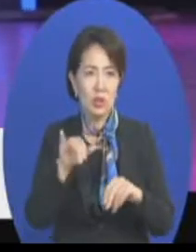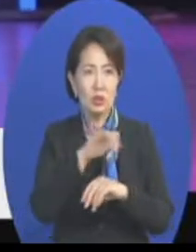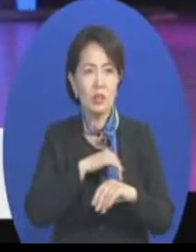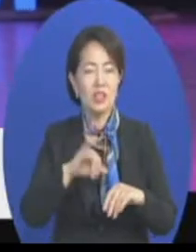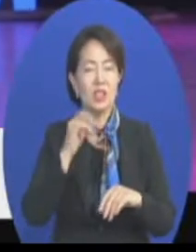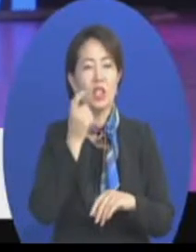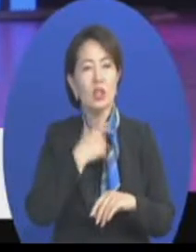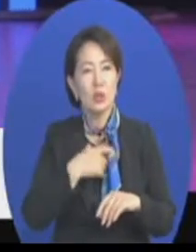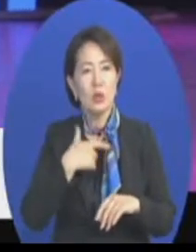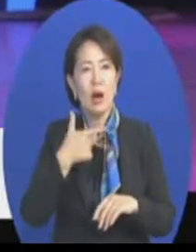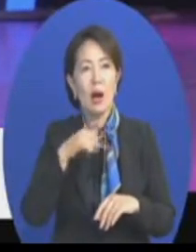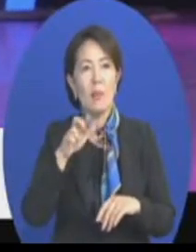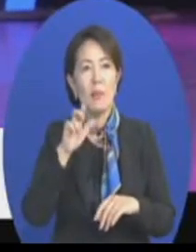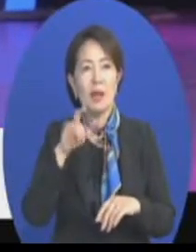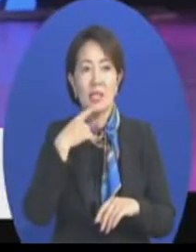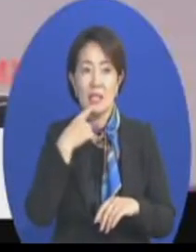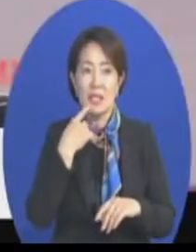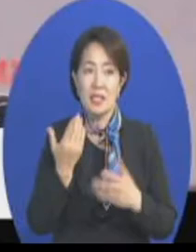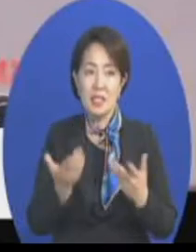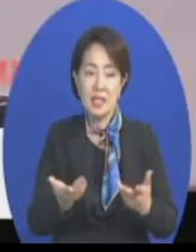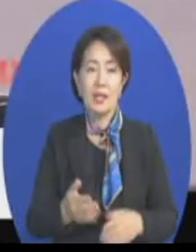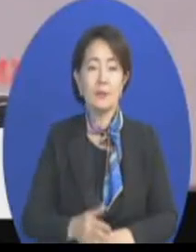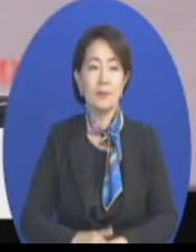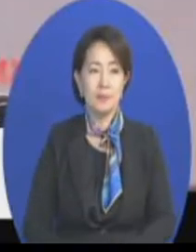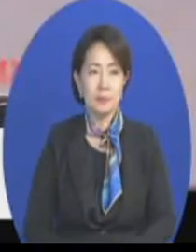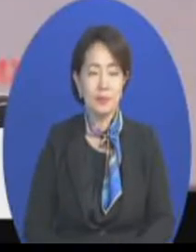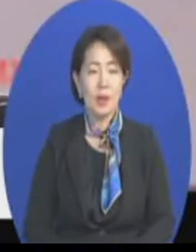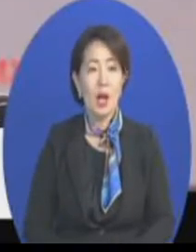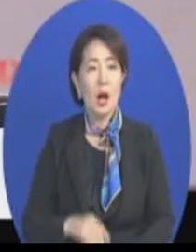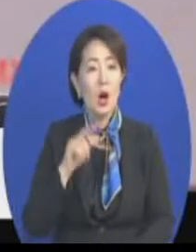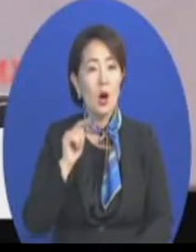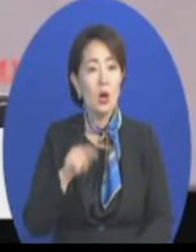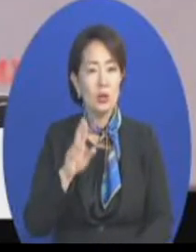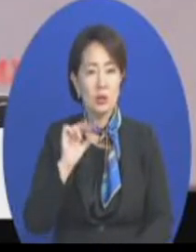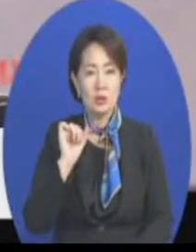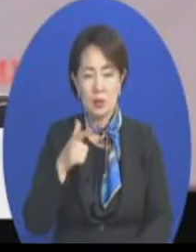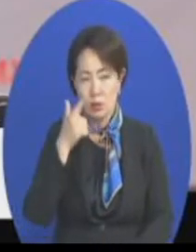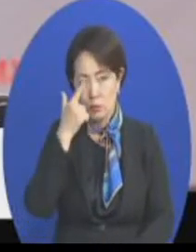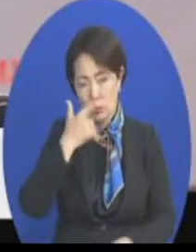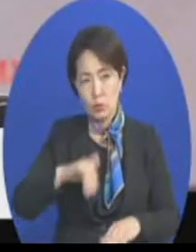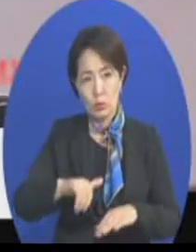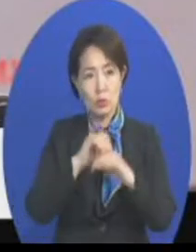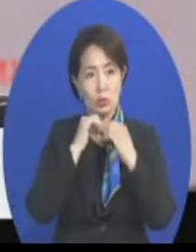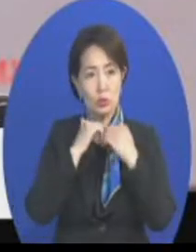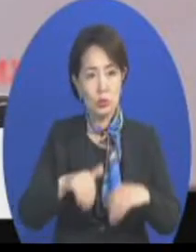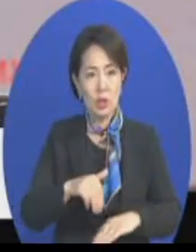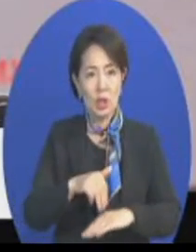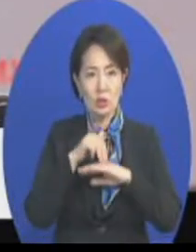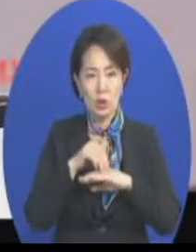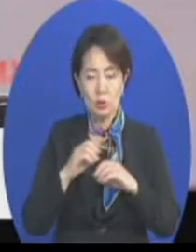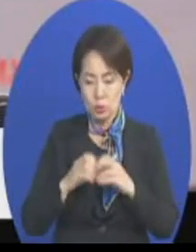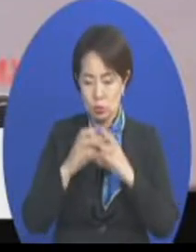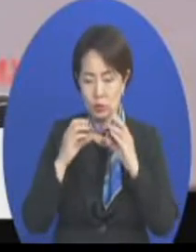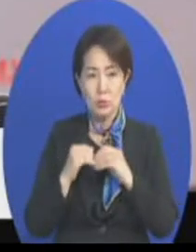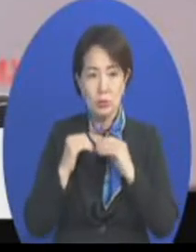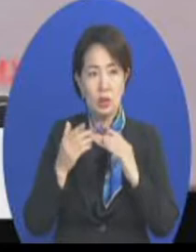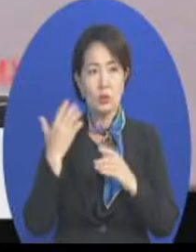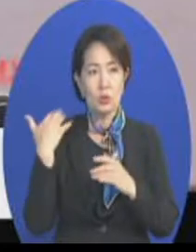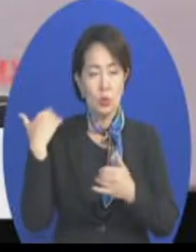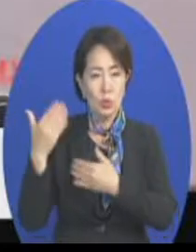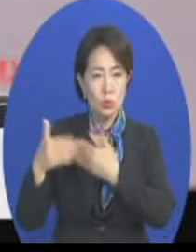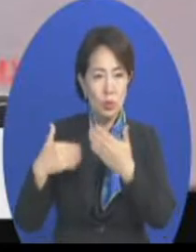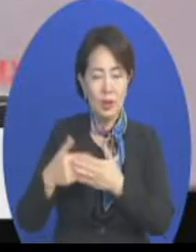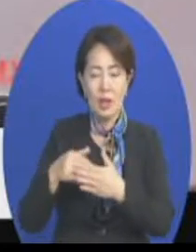хөрний гишүүн Ганбаатар хэллээ. Өнөөдөр Монгол улсын тусгаар дагтмж хөгжил зэсэгтийг бүтээлцсэн үе